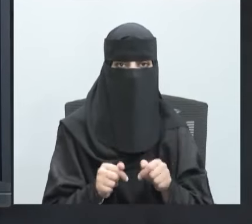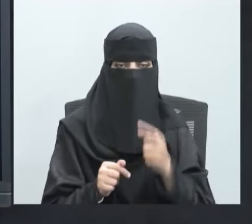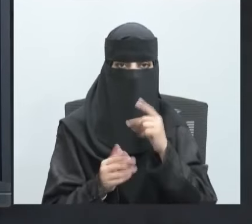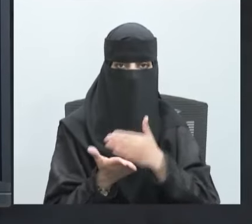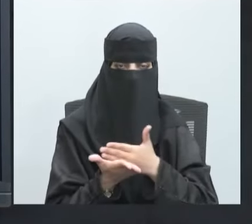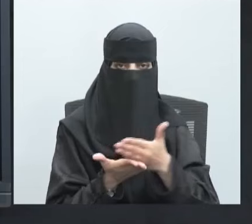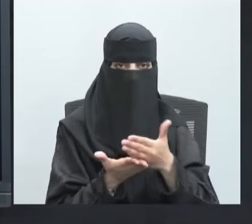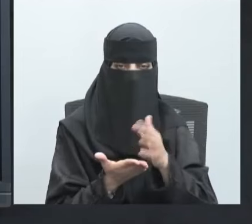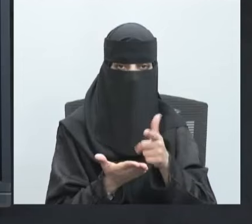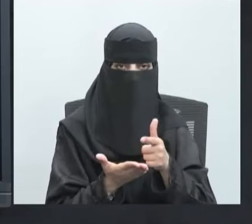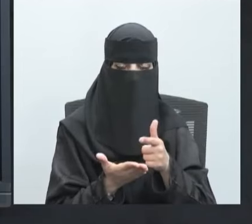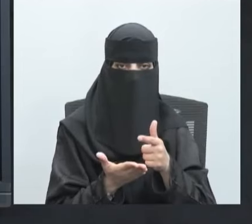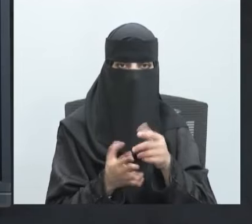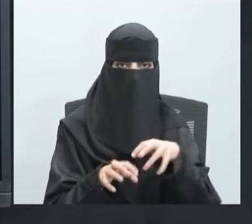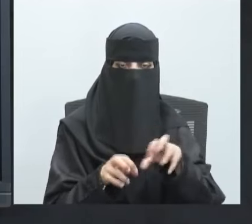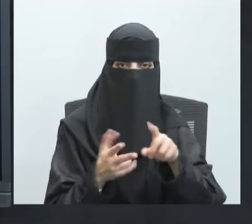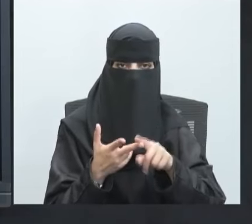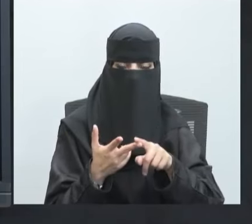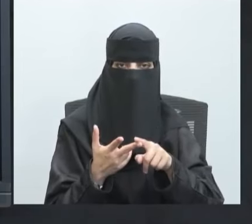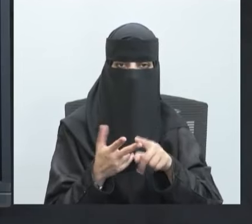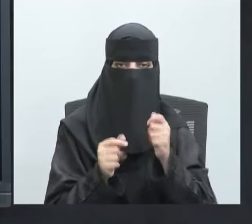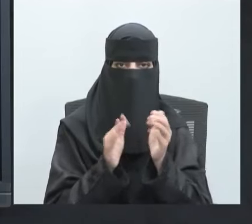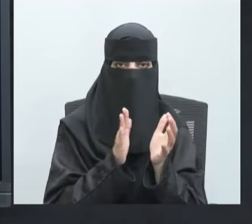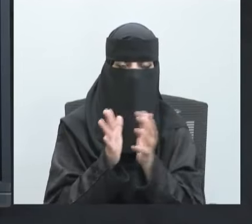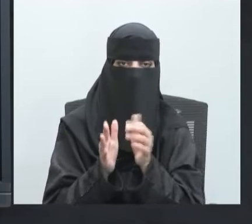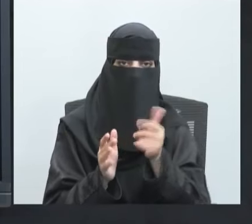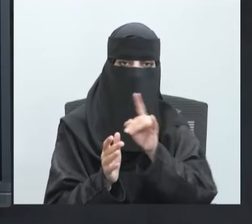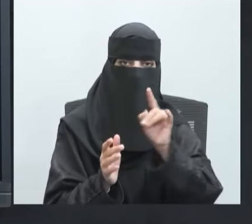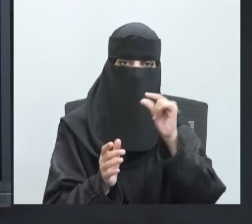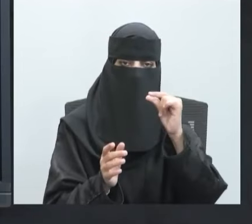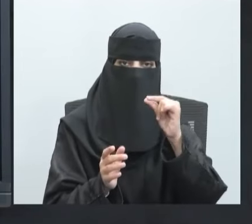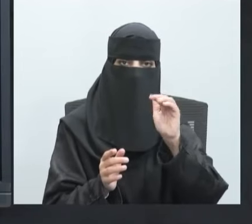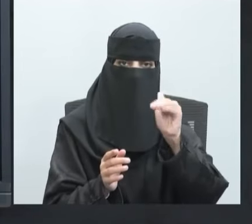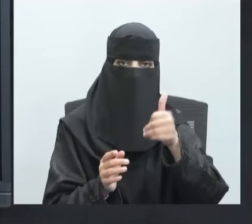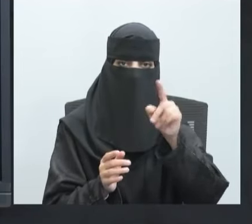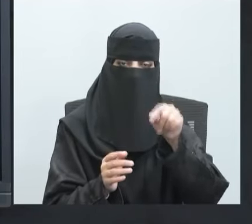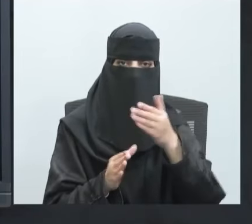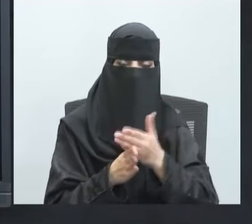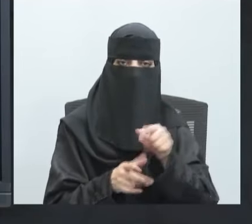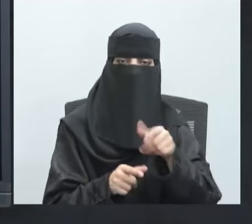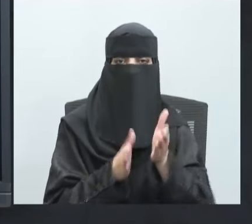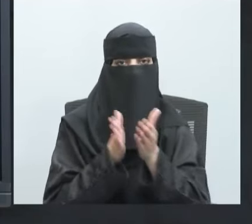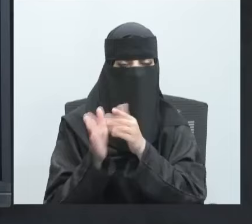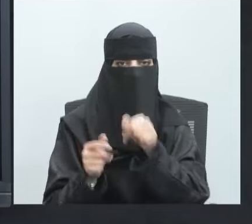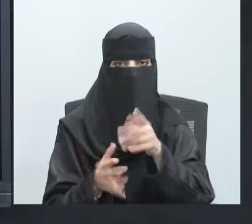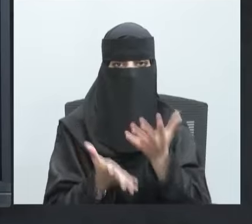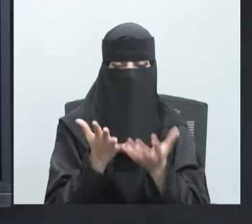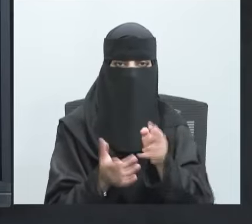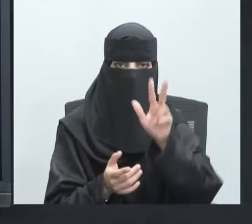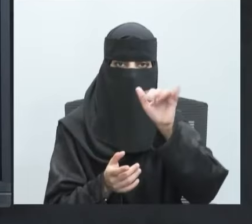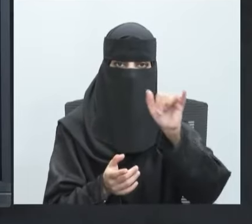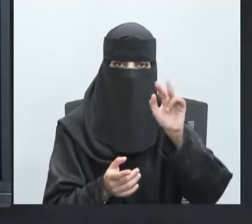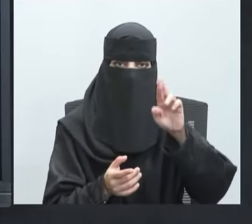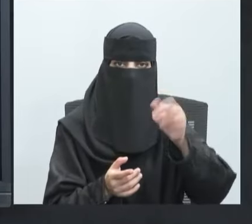نستكمل حديثنا في الفصل الثالث عن الادخار سنتكلم باذن الله عز وجل اليوم عن الميزانيه وما المقصود بها